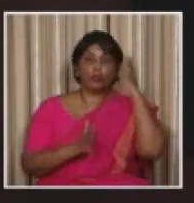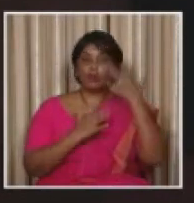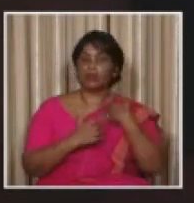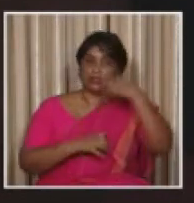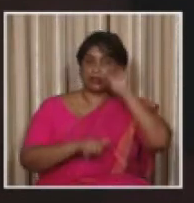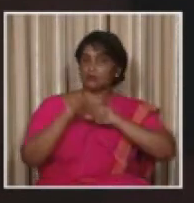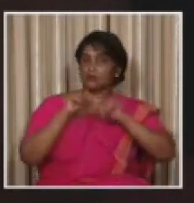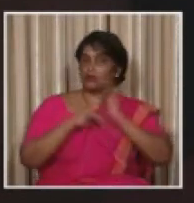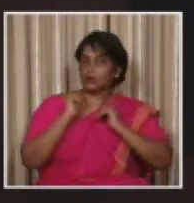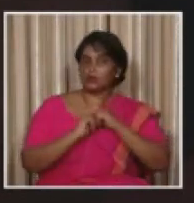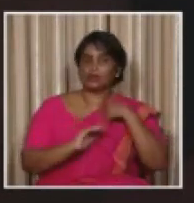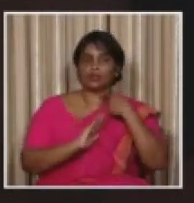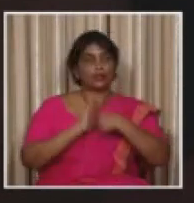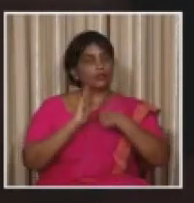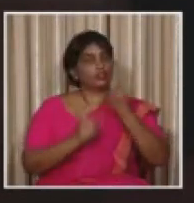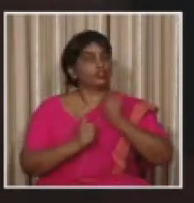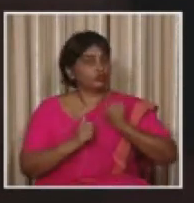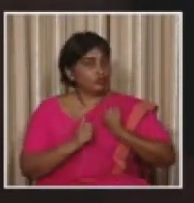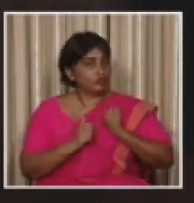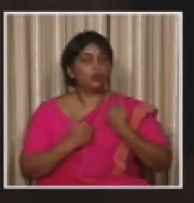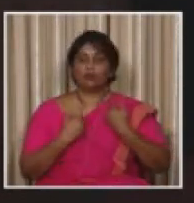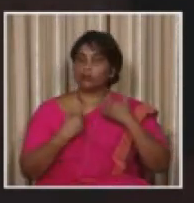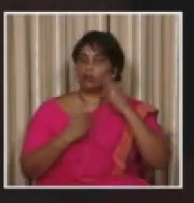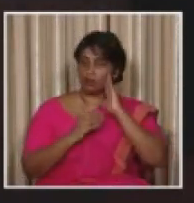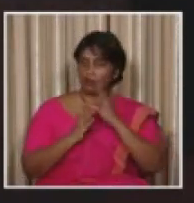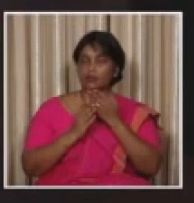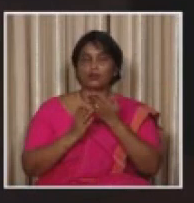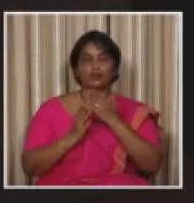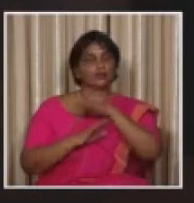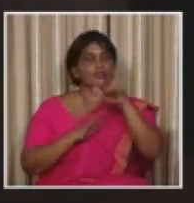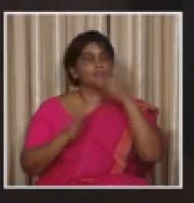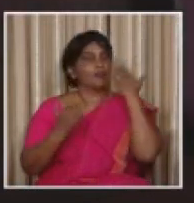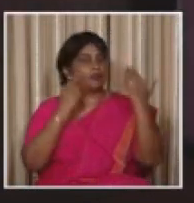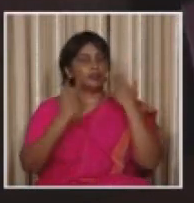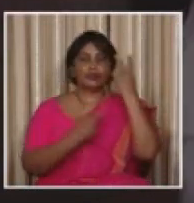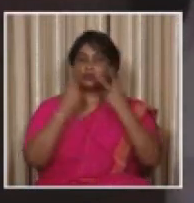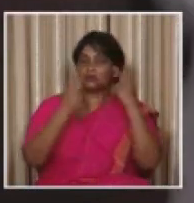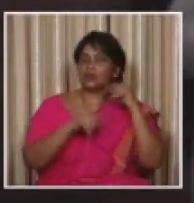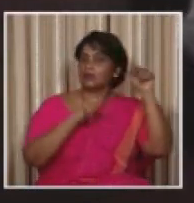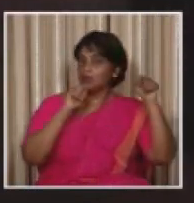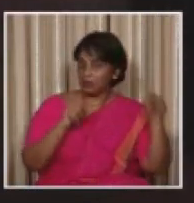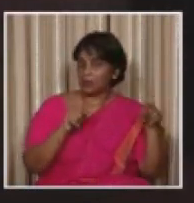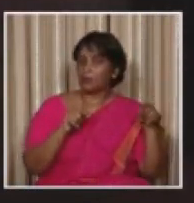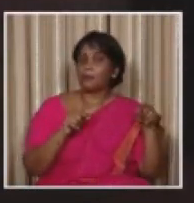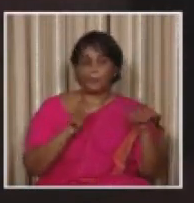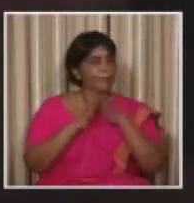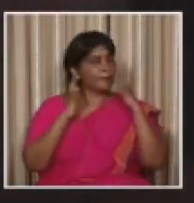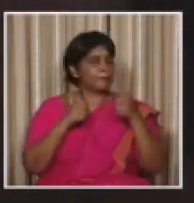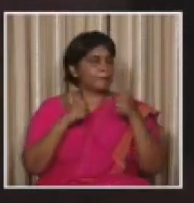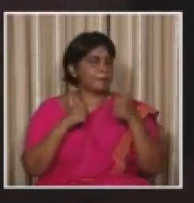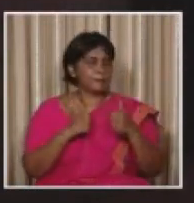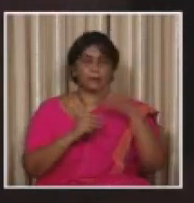ආයුර්වේද ක්‍රමවේදය, දේශීය වෛද්‍ය ක්‍රමවේදය, අපිට තියෙන ස්වභාවික සෞන්දර්ය, ස්වභාවික සංචාරක ස්ථාන, ඉතාමත් යහපත්